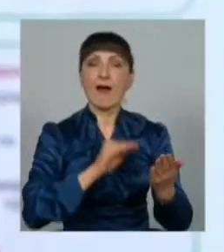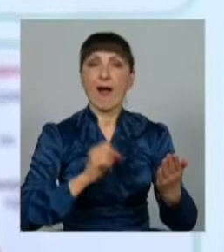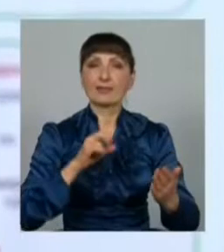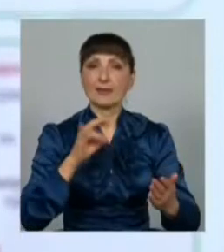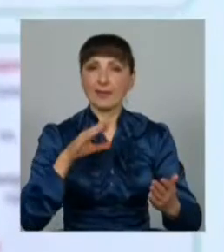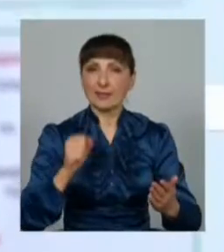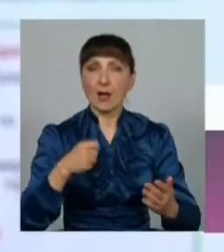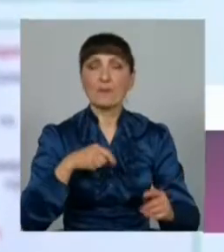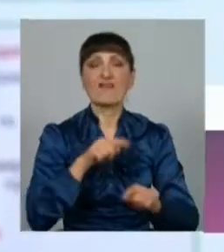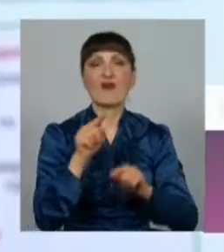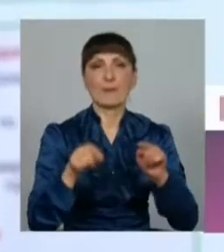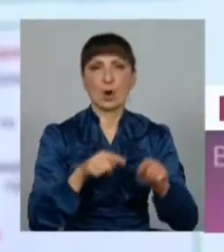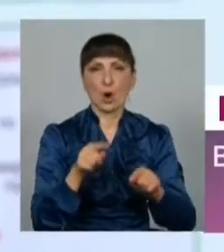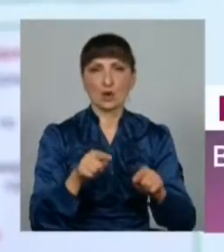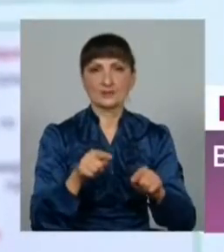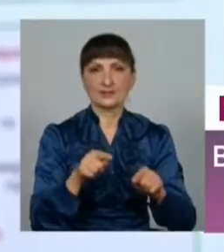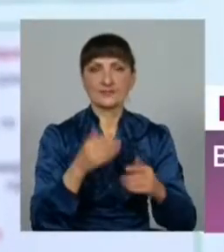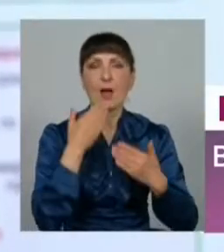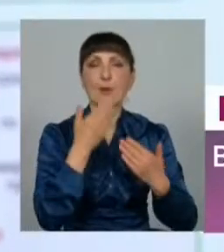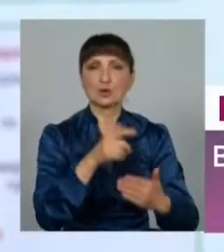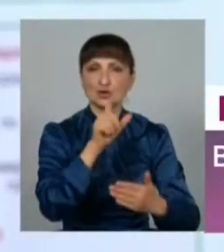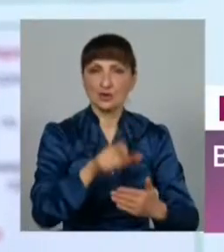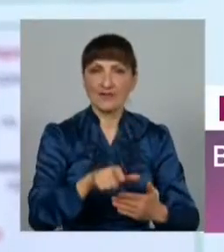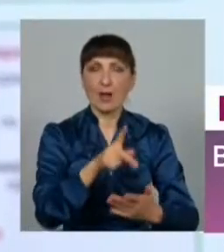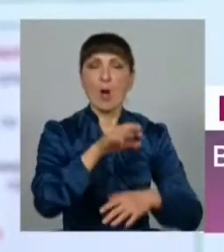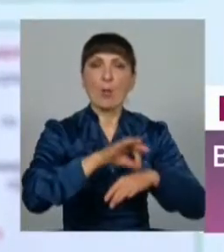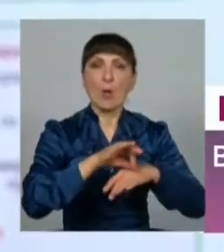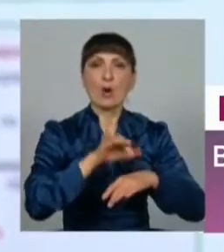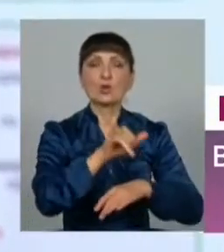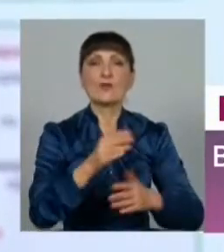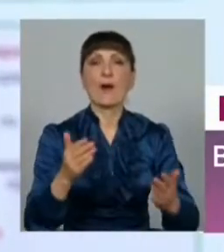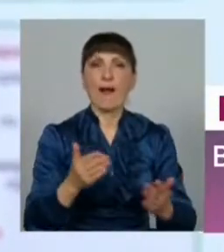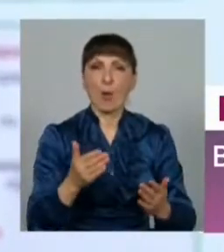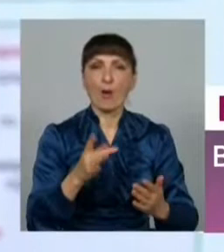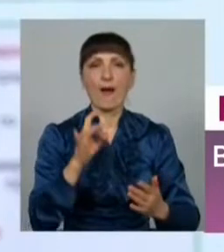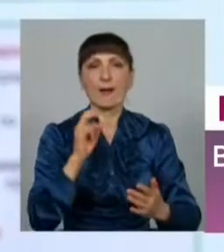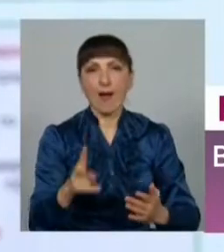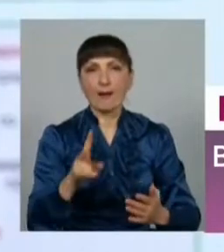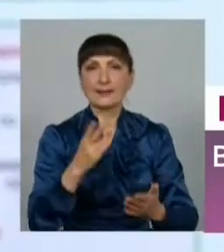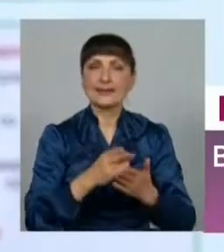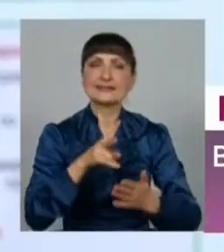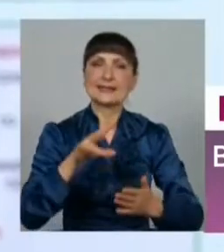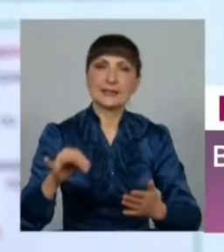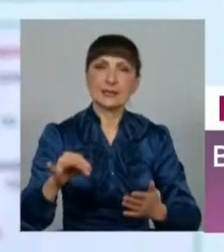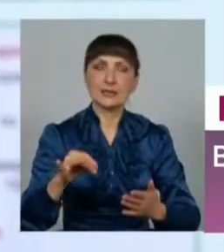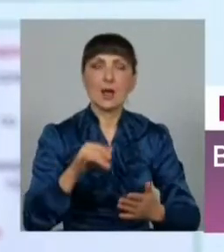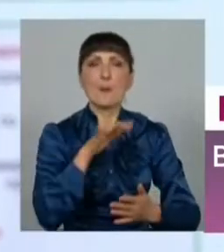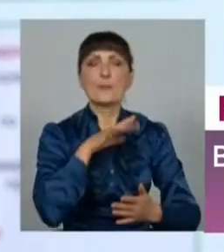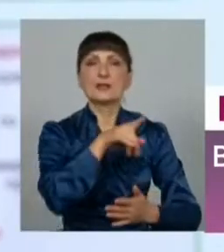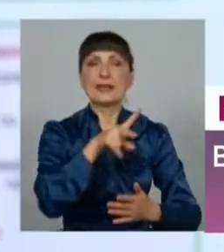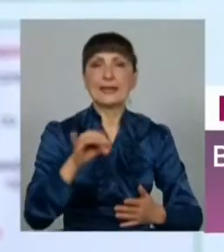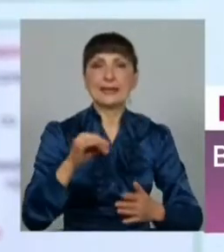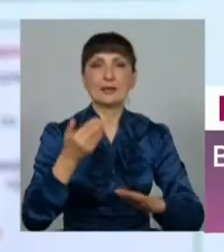мы задаем тест-опросник. Страдает ли человек каким-то онкологическим заболеванием, были ли